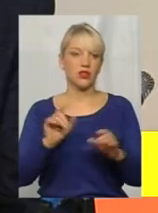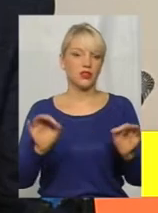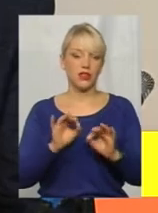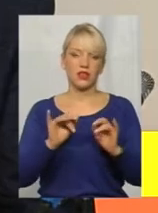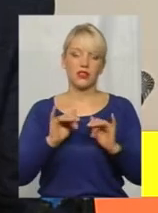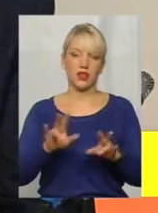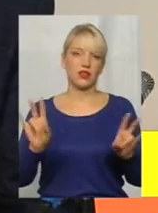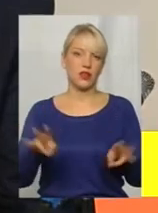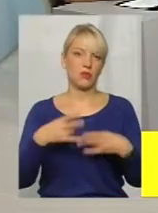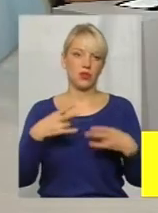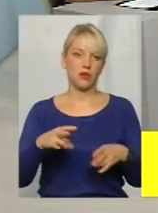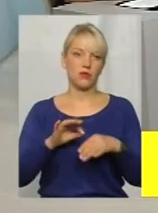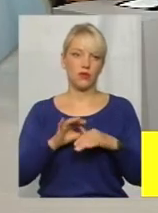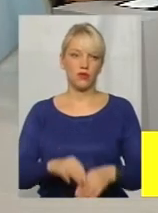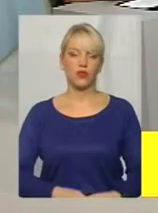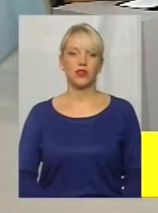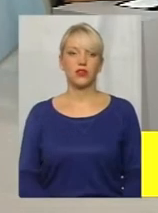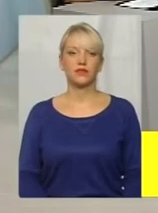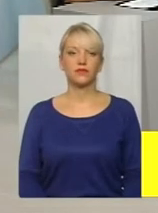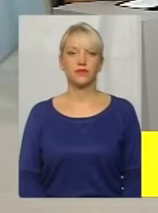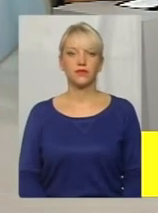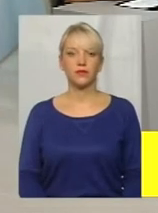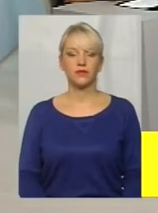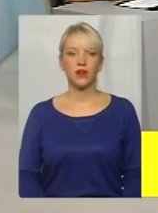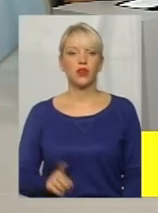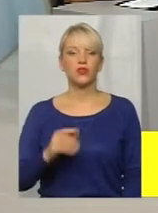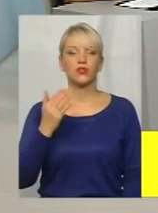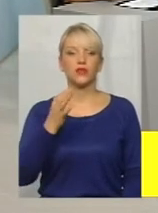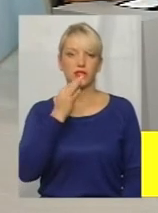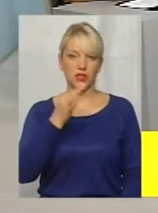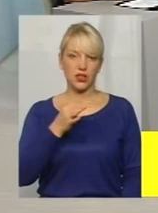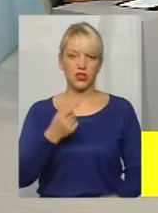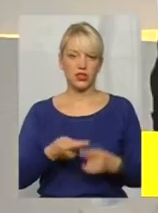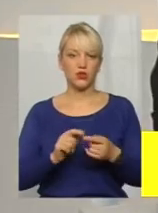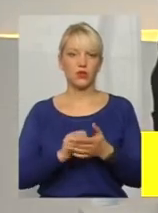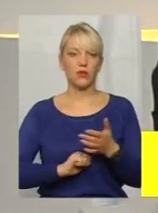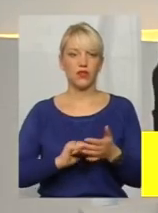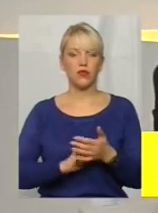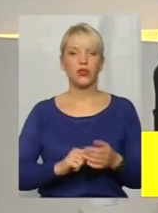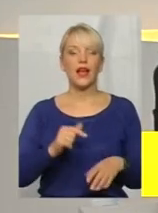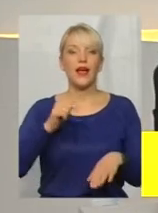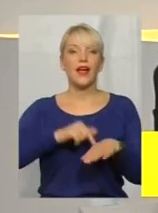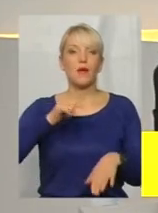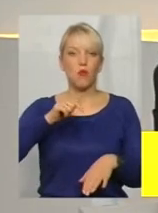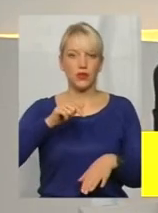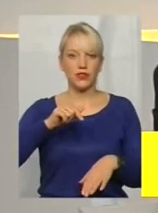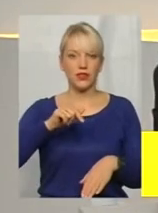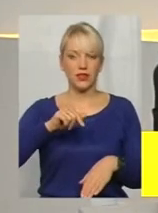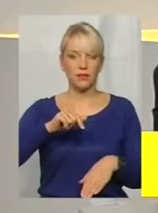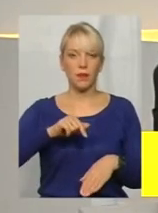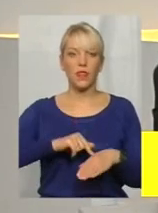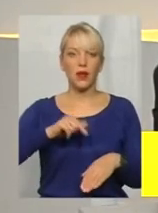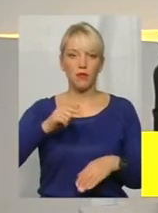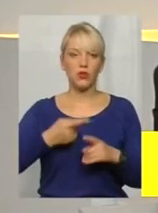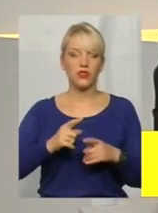не потрібно. Я вас зрозуміла, проводити. Дякую. Пане Костянтин, що ви скажете з цього приводу? Звичайно, емоції, вони є